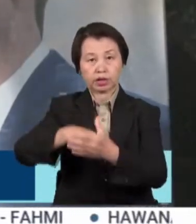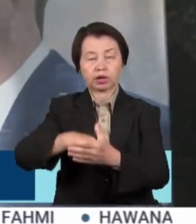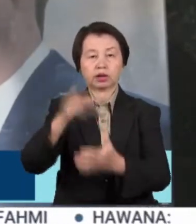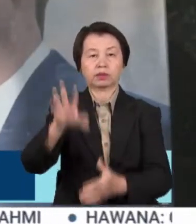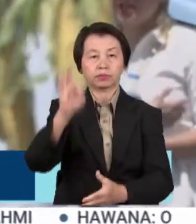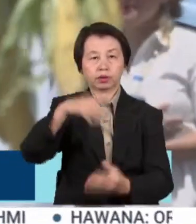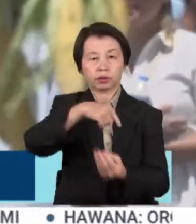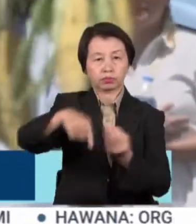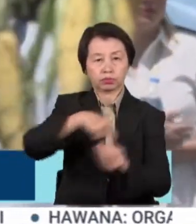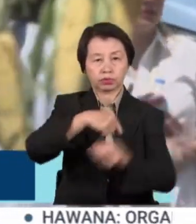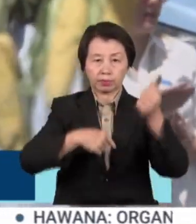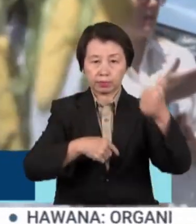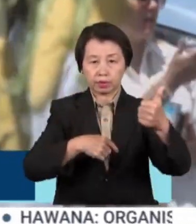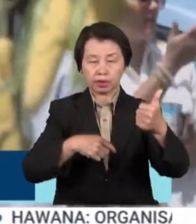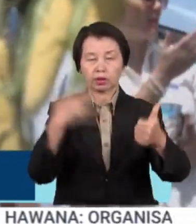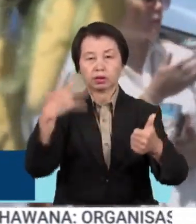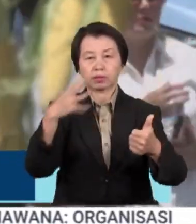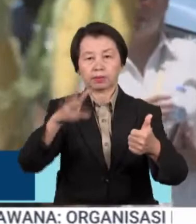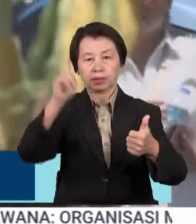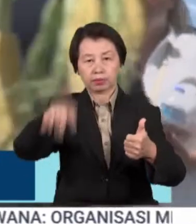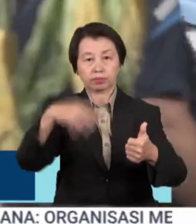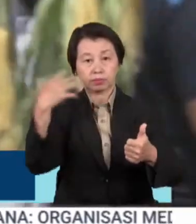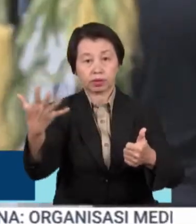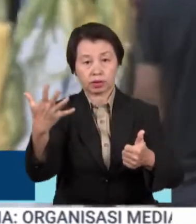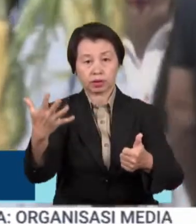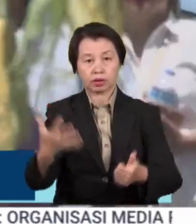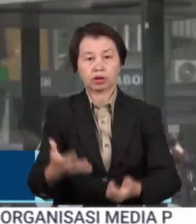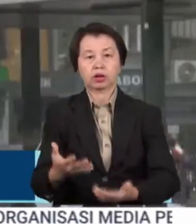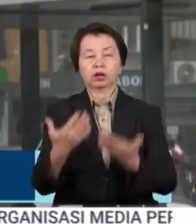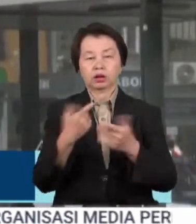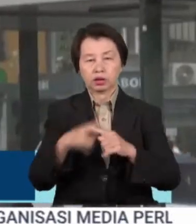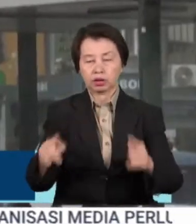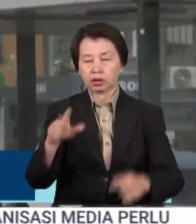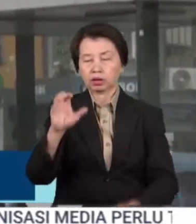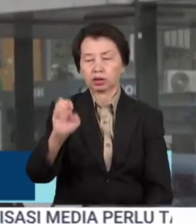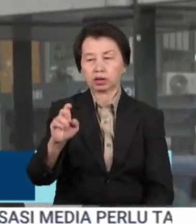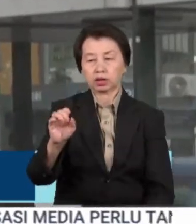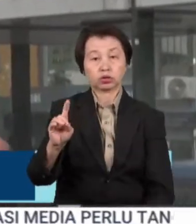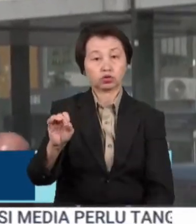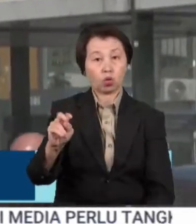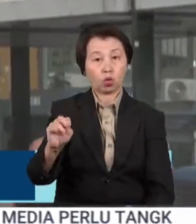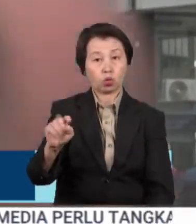pemilihan pusingan pertama 14 Mei lepas. Erdogan bagaimanapun mendahului